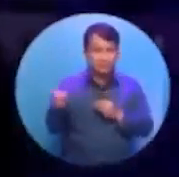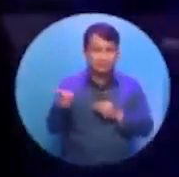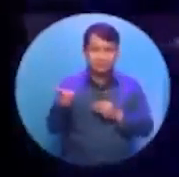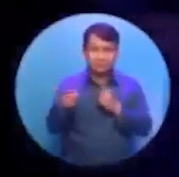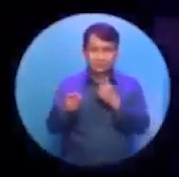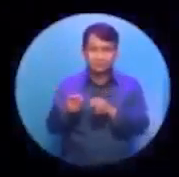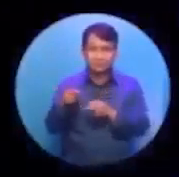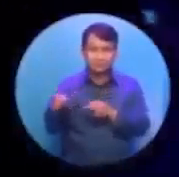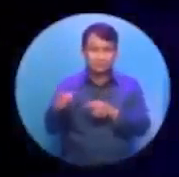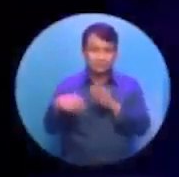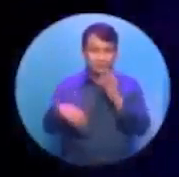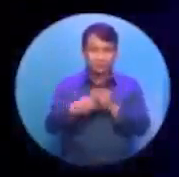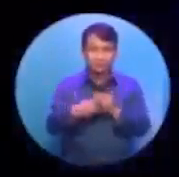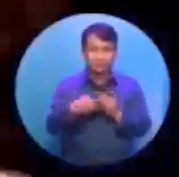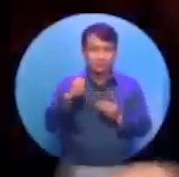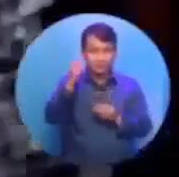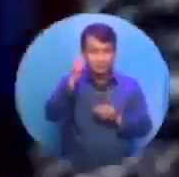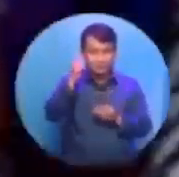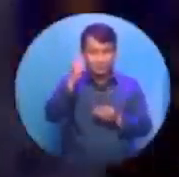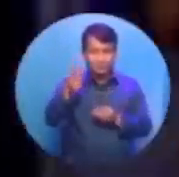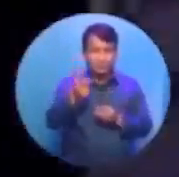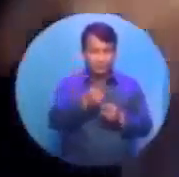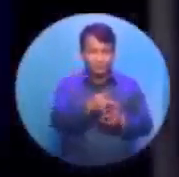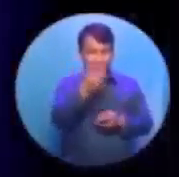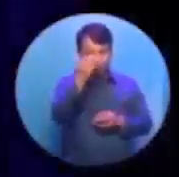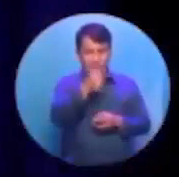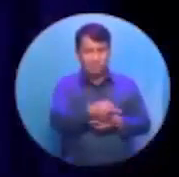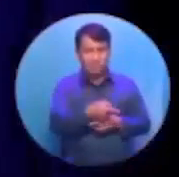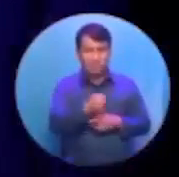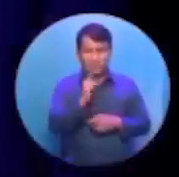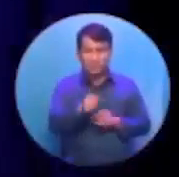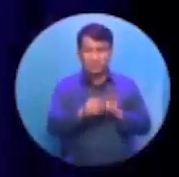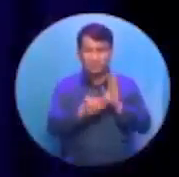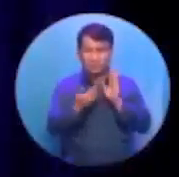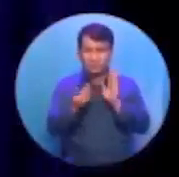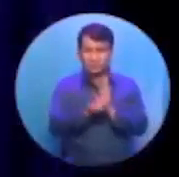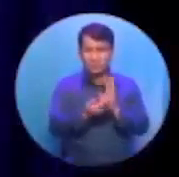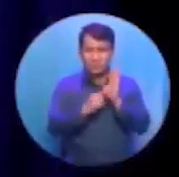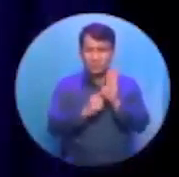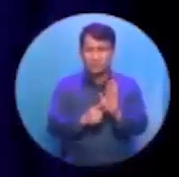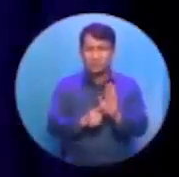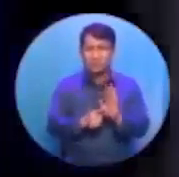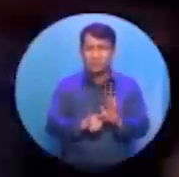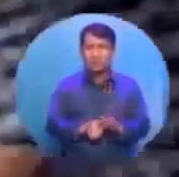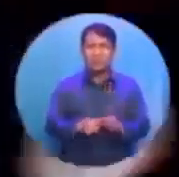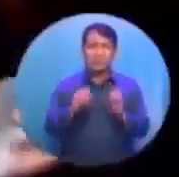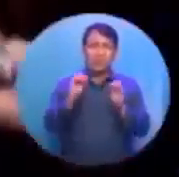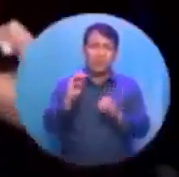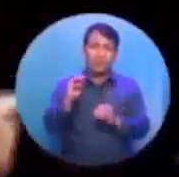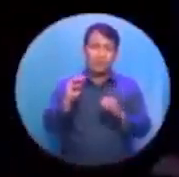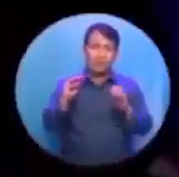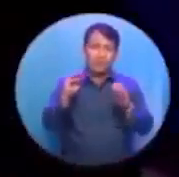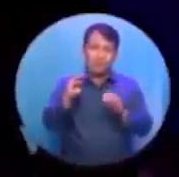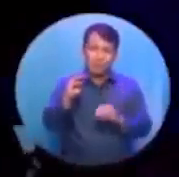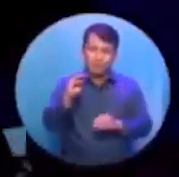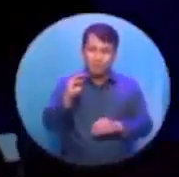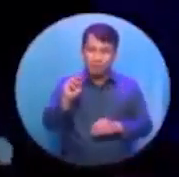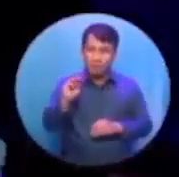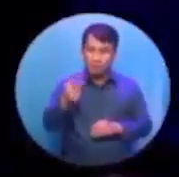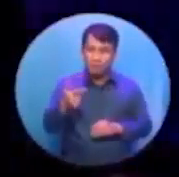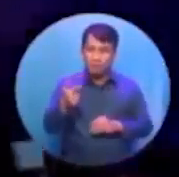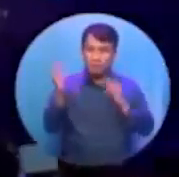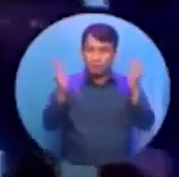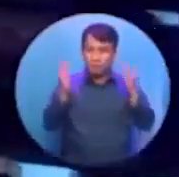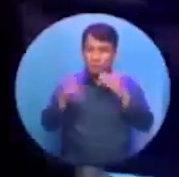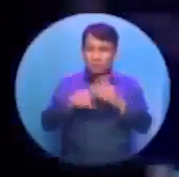Kapitan, dapat daw, sabi ni Connie Gutierrez, ano ba tong klaseng Kapitan? Dapat ehemplo ka sa taong bayan. OMG! Oh. Anong klase itong